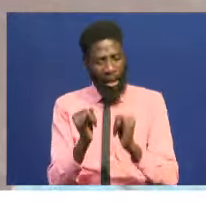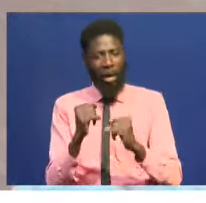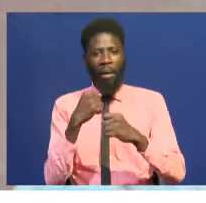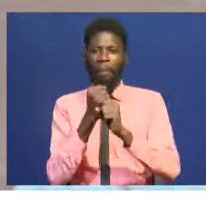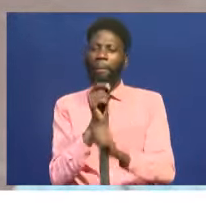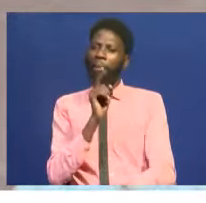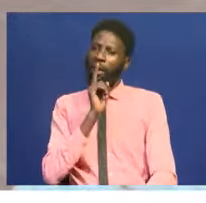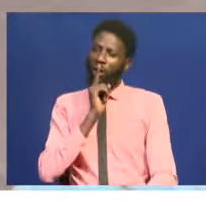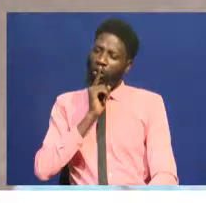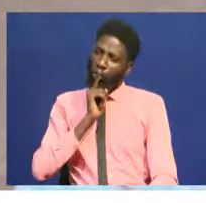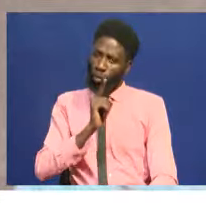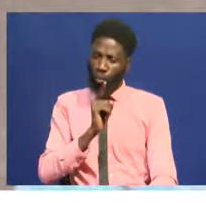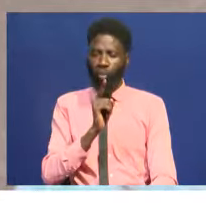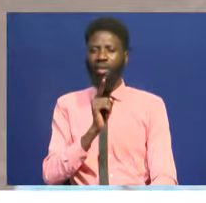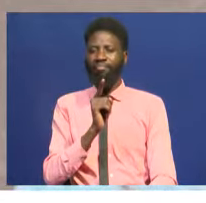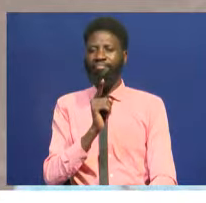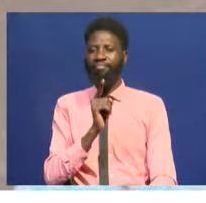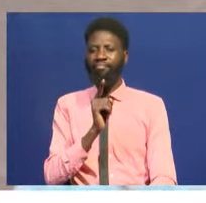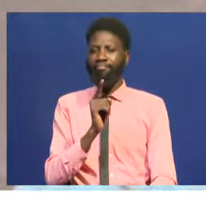kazi